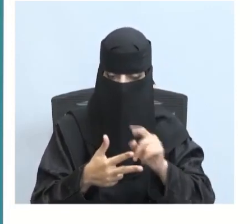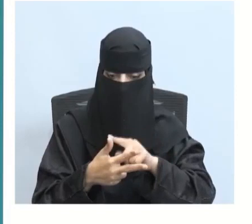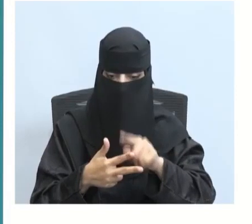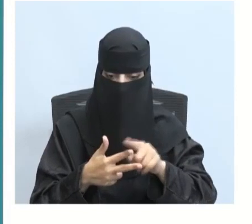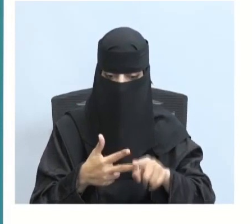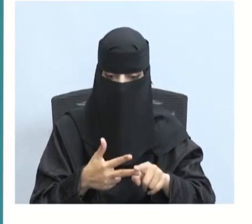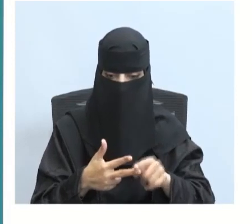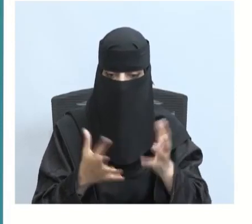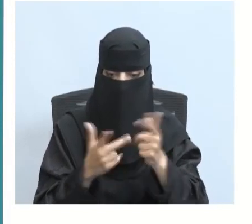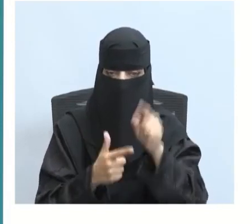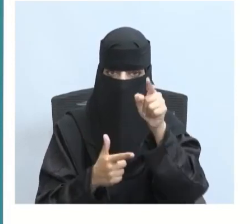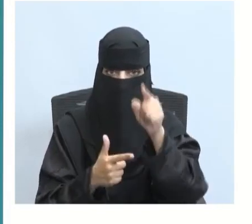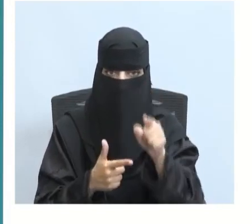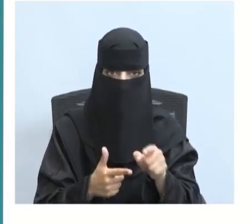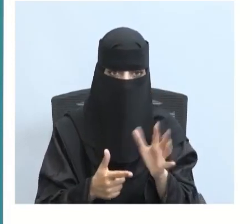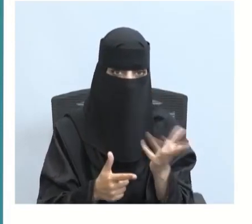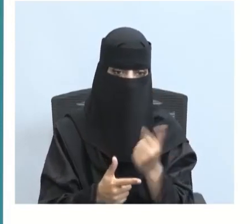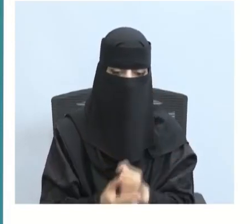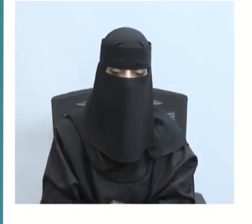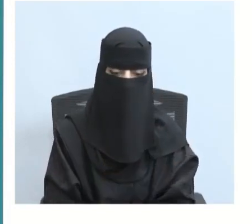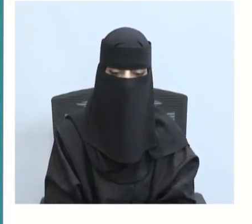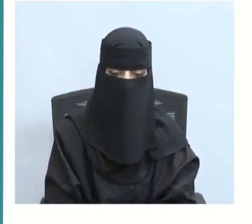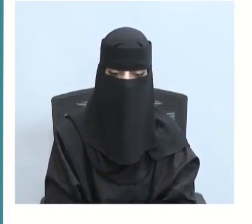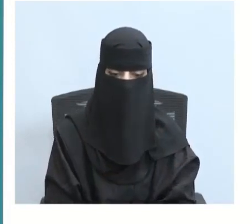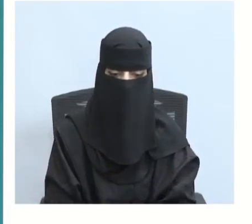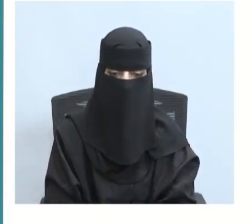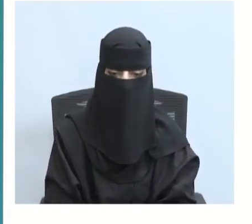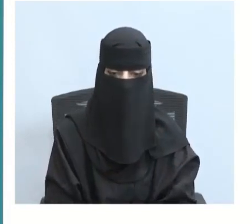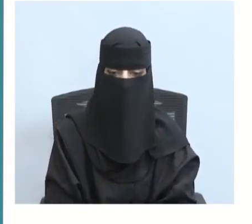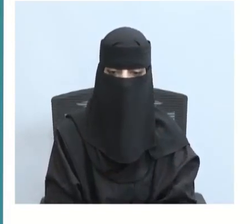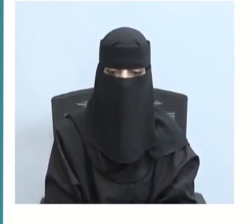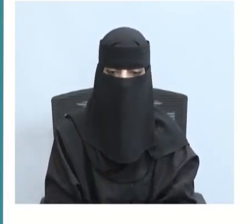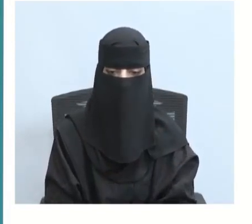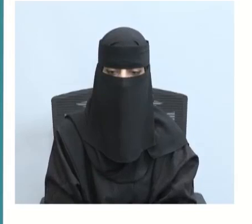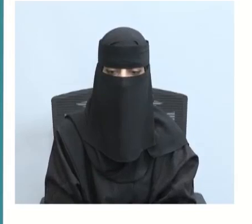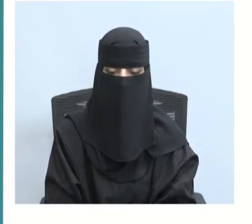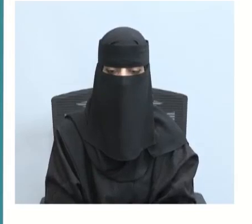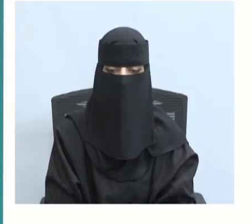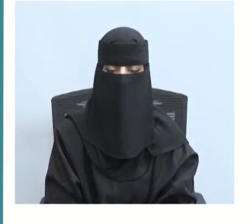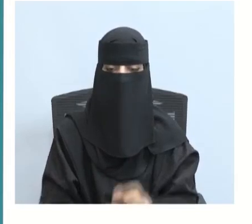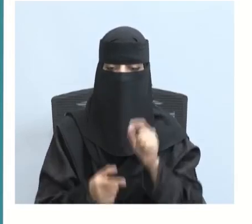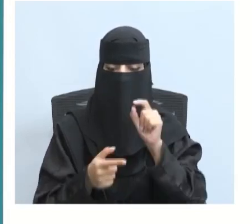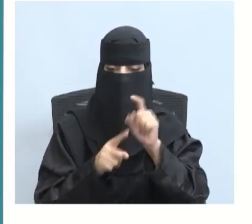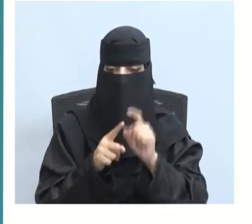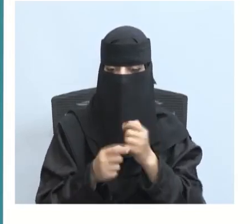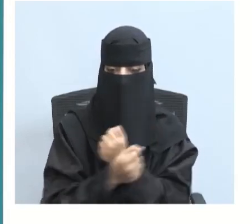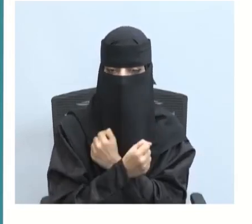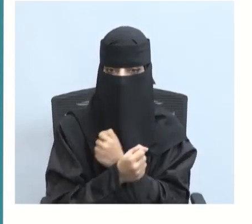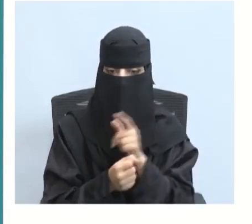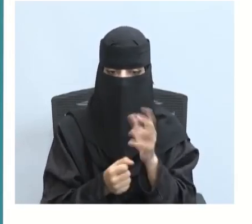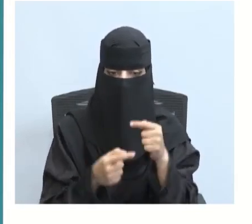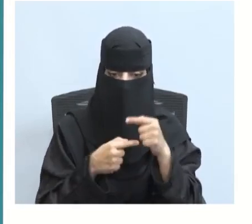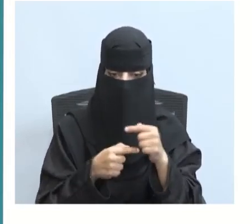نريد ان نرى كم النسبه من هذه المنشات اذا نسبه الطاقه من الوقود الاحفوري